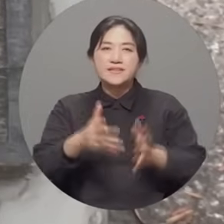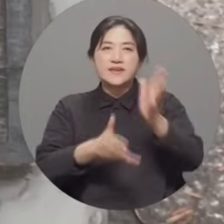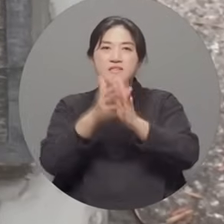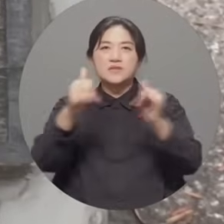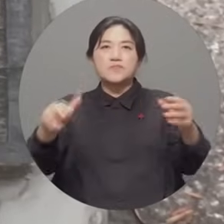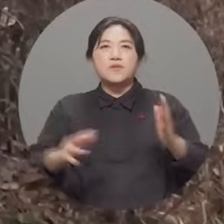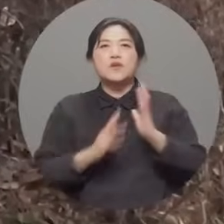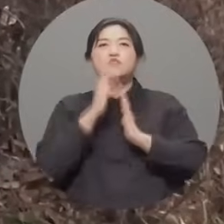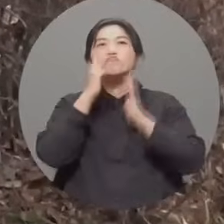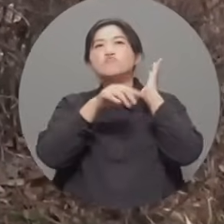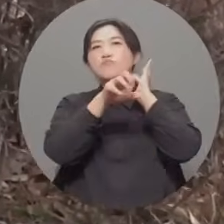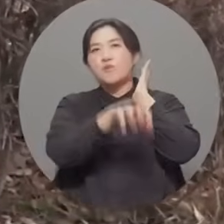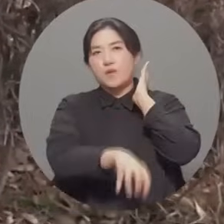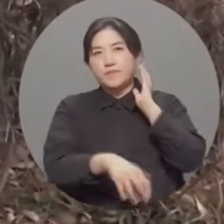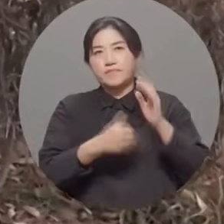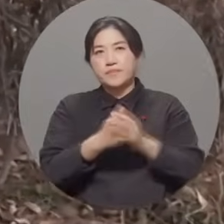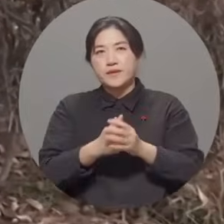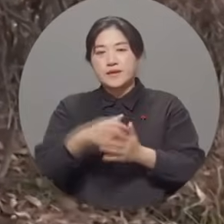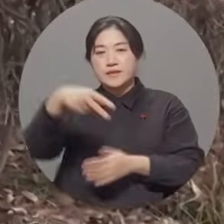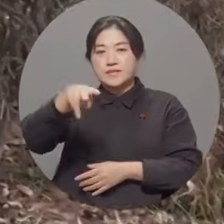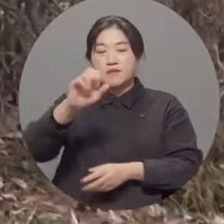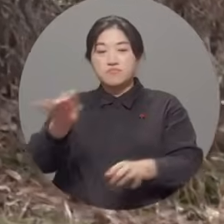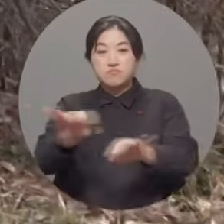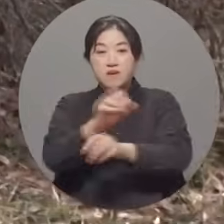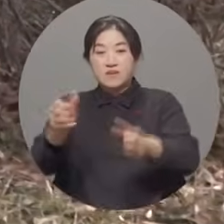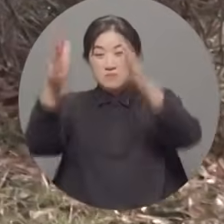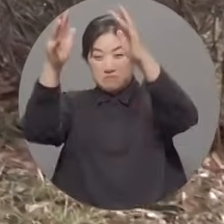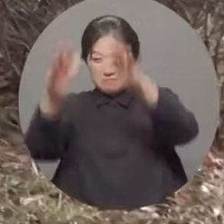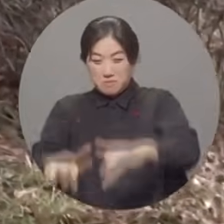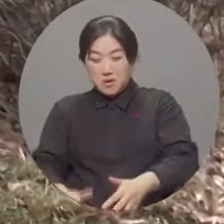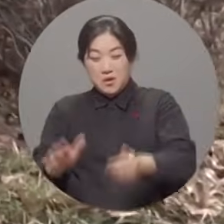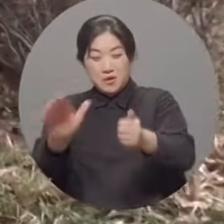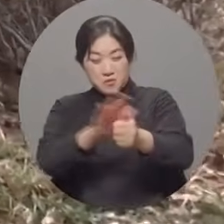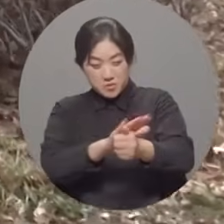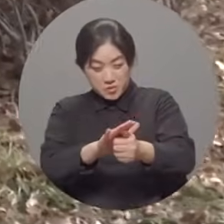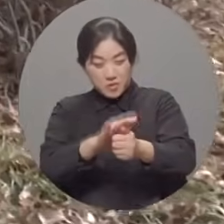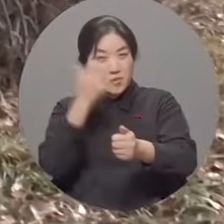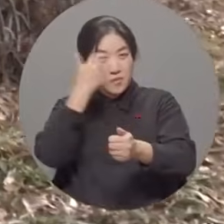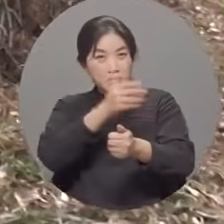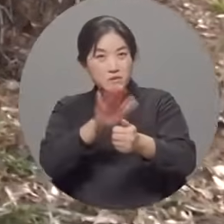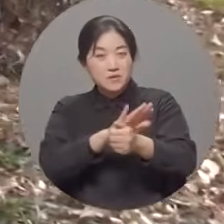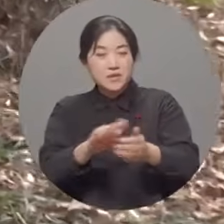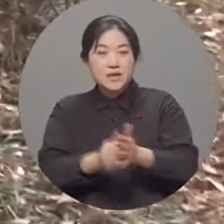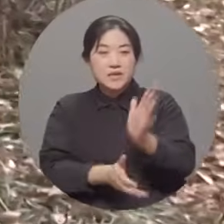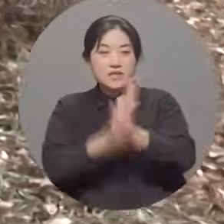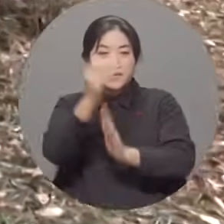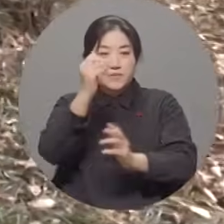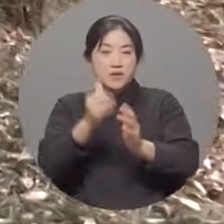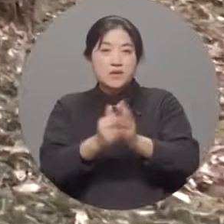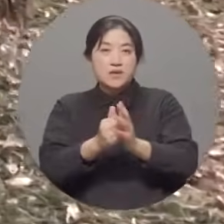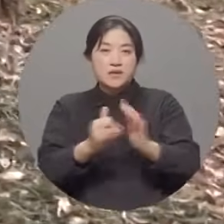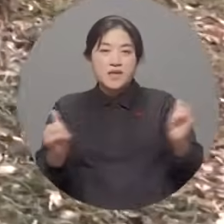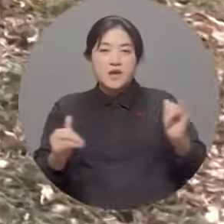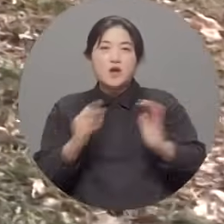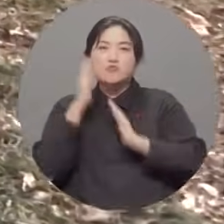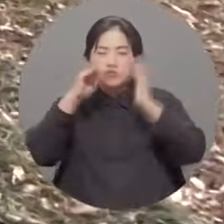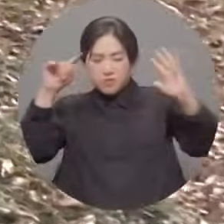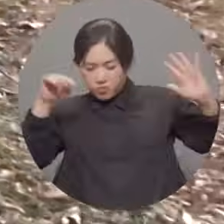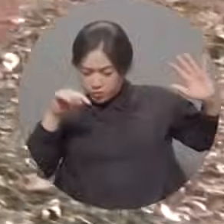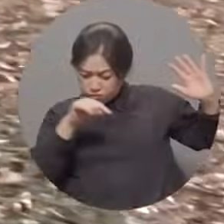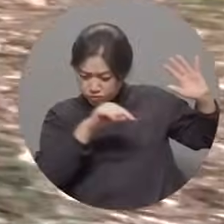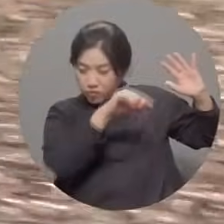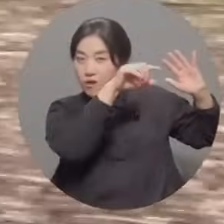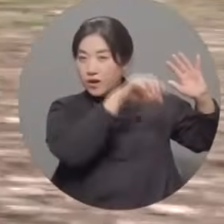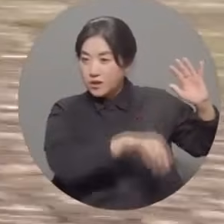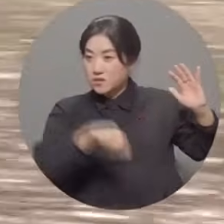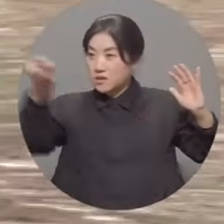있습니다. 삼풍백화점 참사 위령탑은 이렇게 양재 시민의 숲 가장 안쪽 깊숙이 자리하고 있습니다. 참사